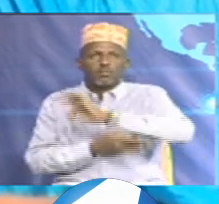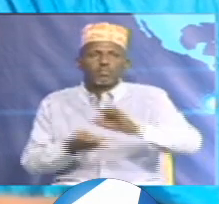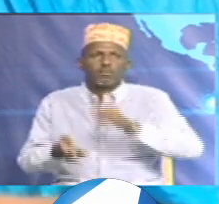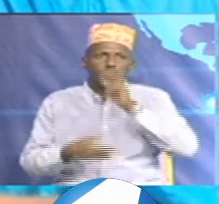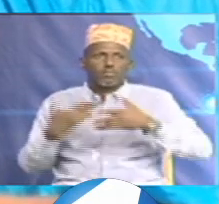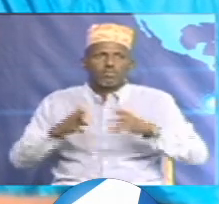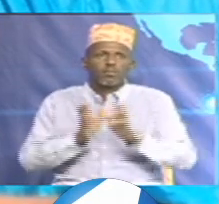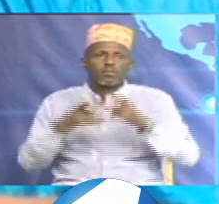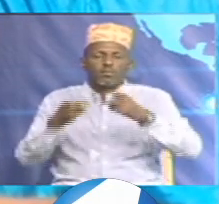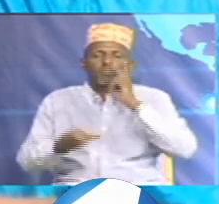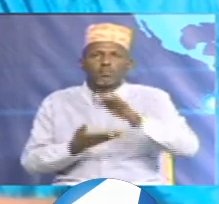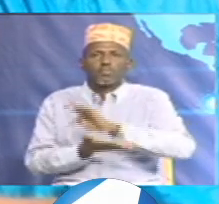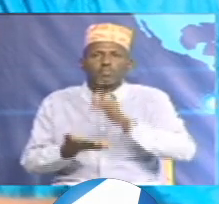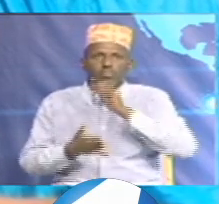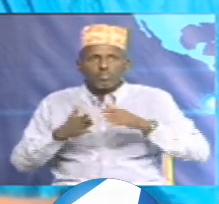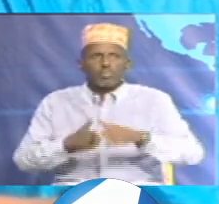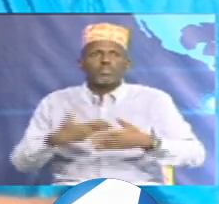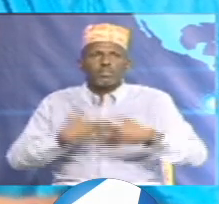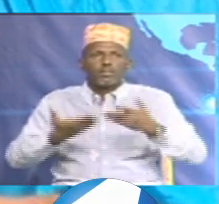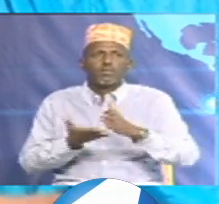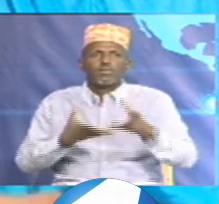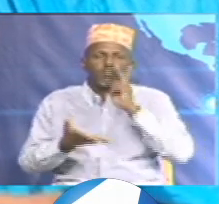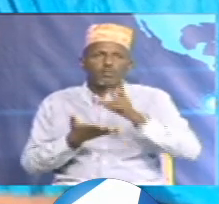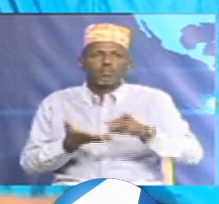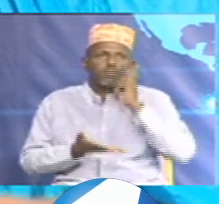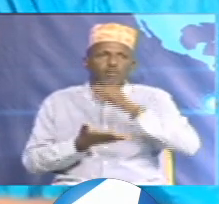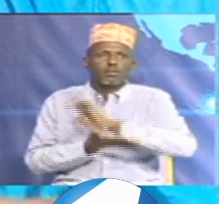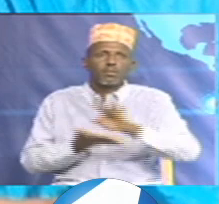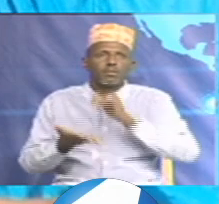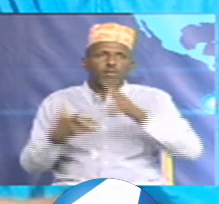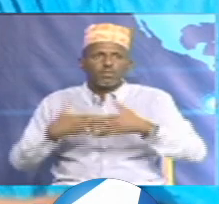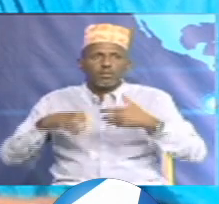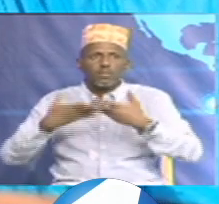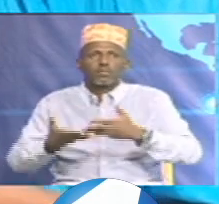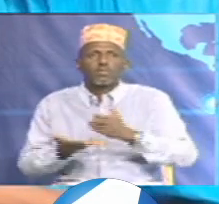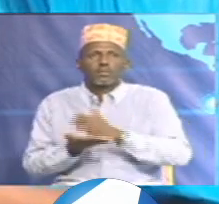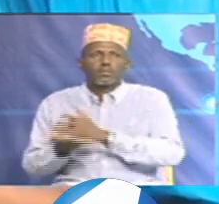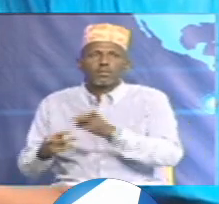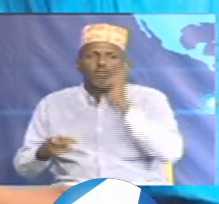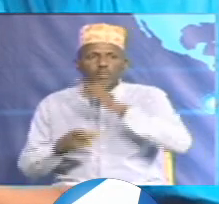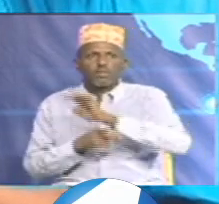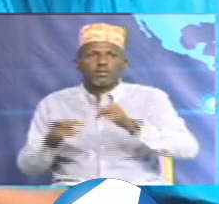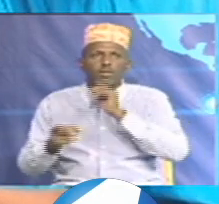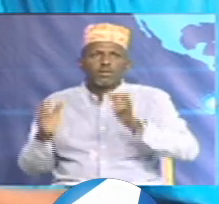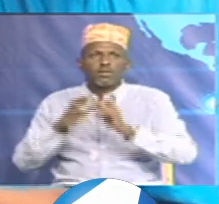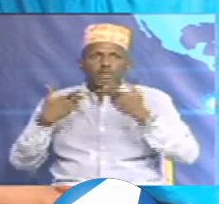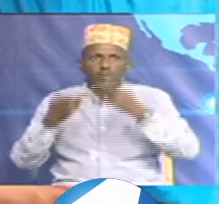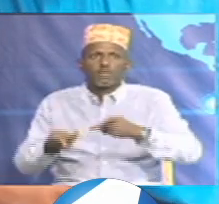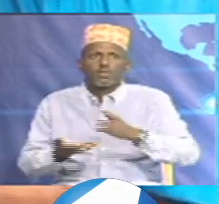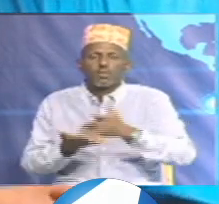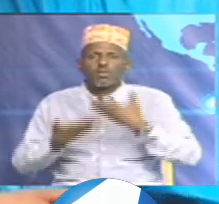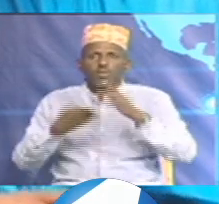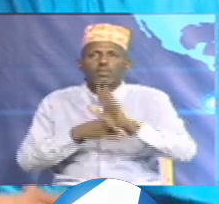la solidité des liens et des convergences politiques et idéologiques qui nous réunissent au sein de la